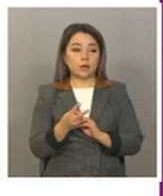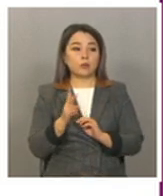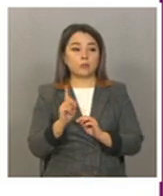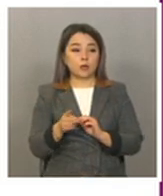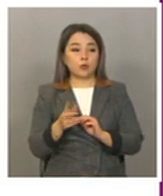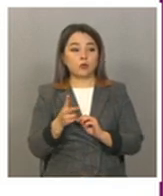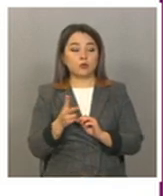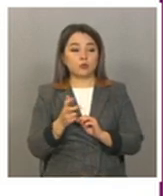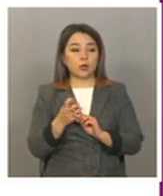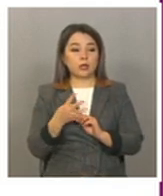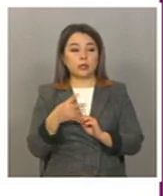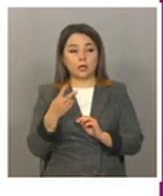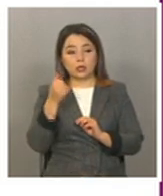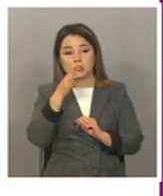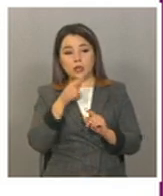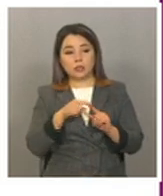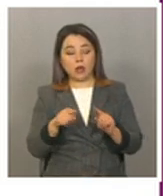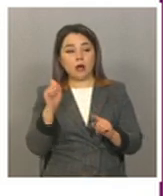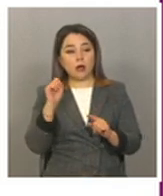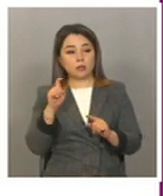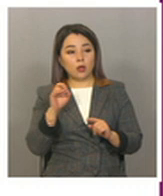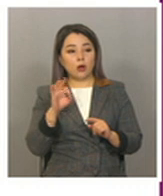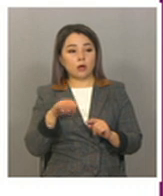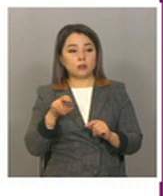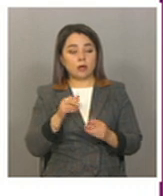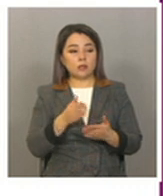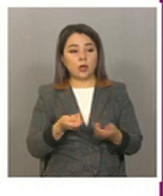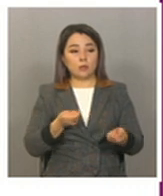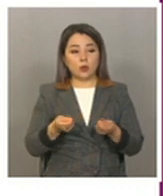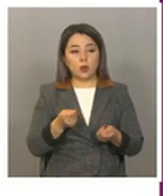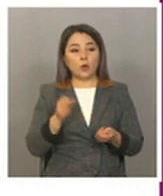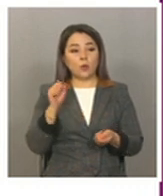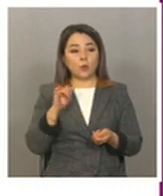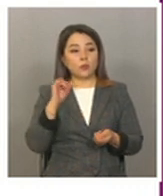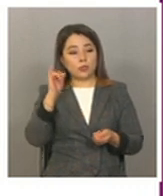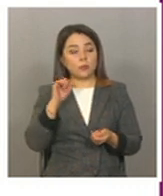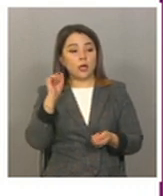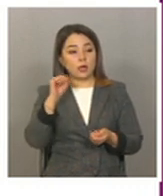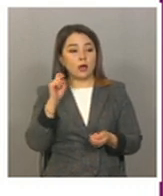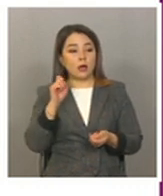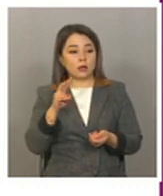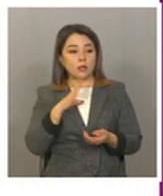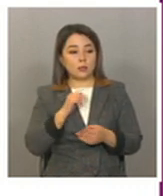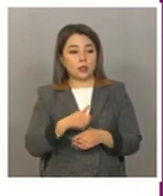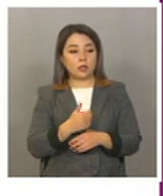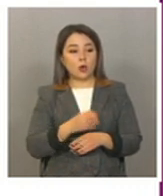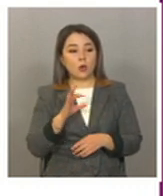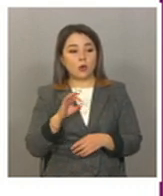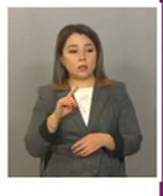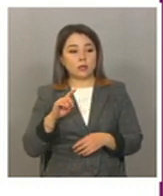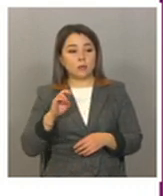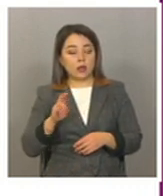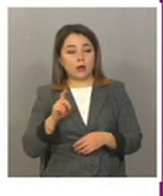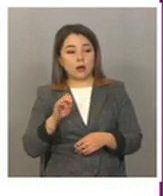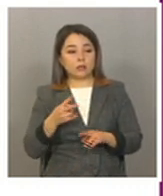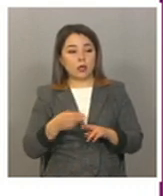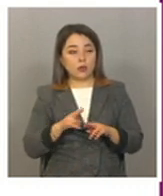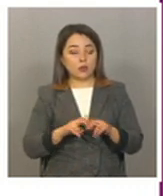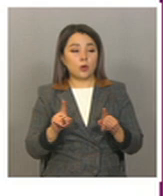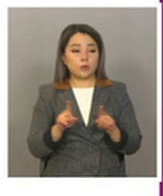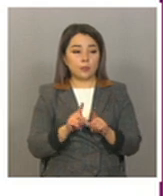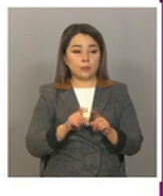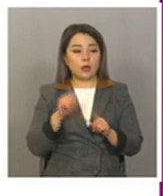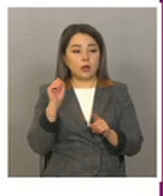1312-1342 жылдар аралығында Алтын Орданың билеушісі Өзбек хан болды. Өзбек хан өзінің билеу кезеңінде Алтын